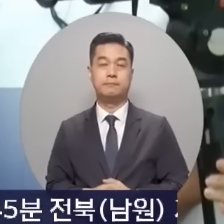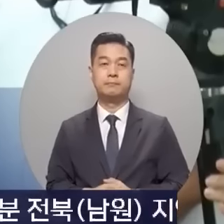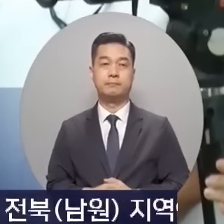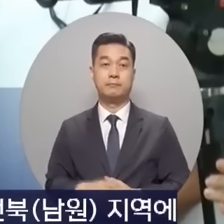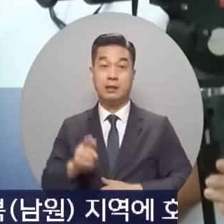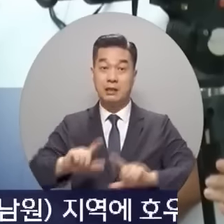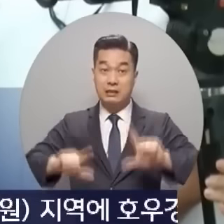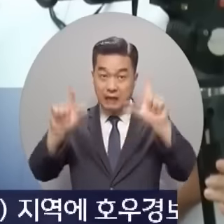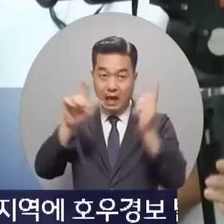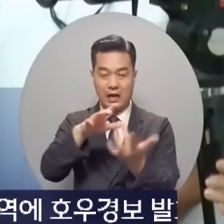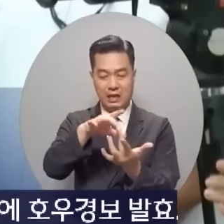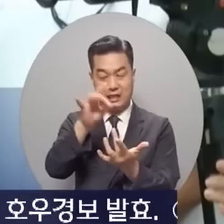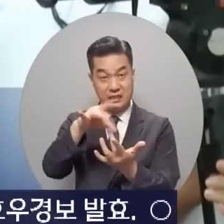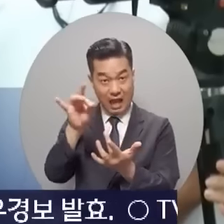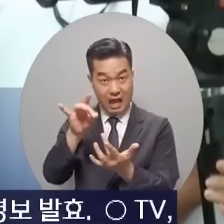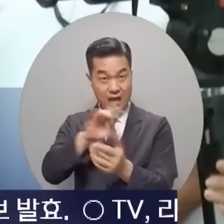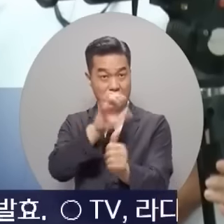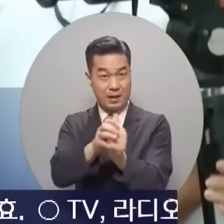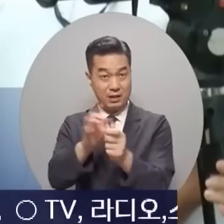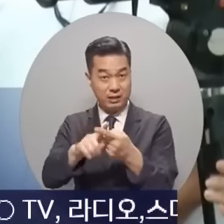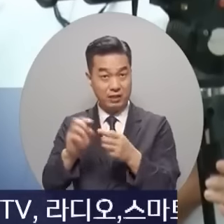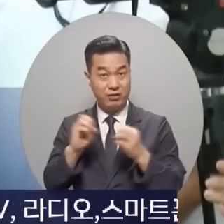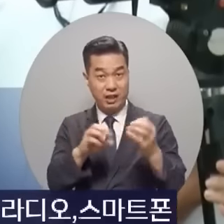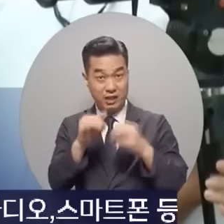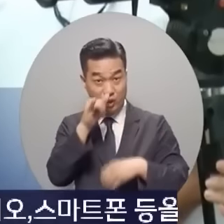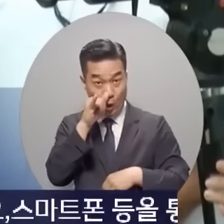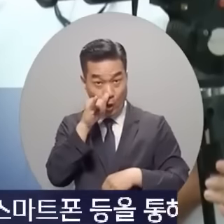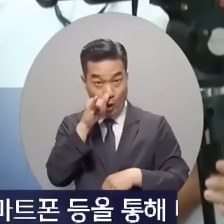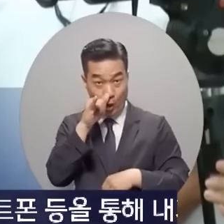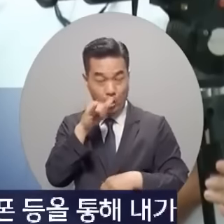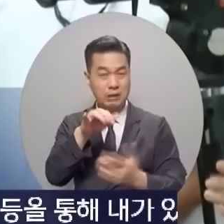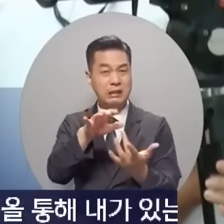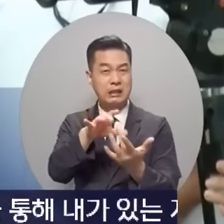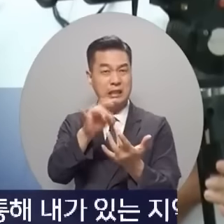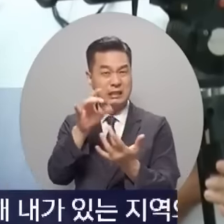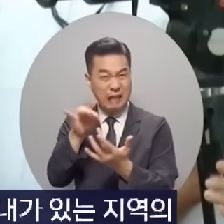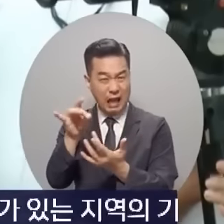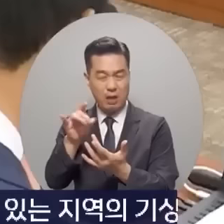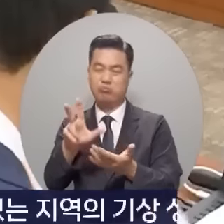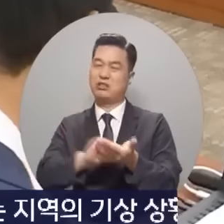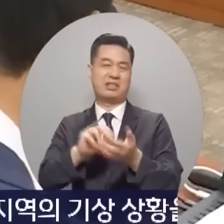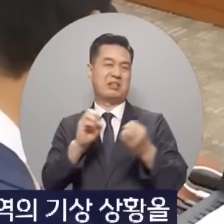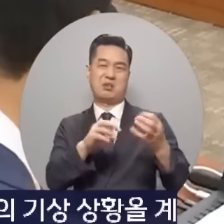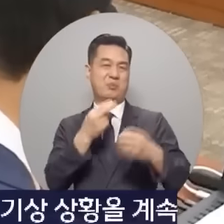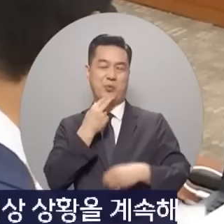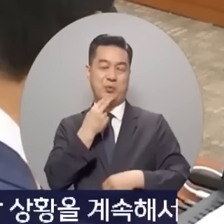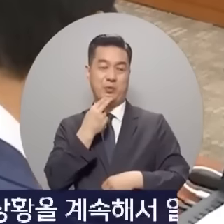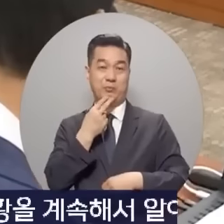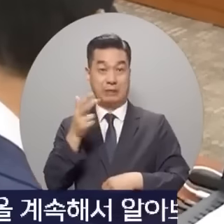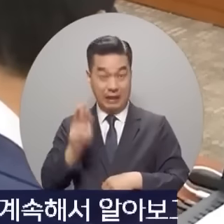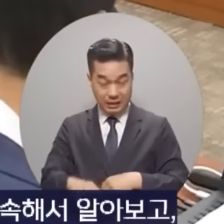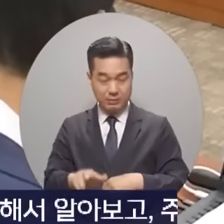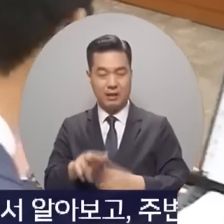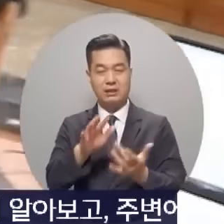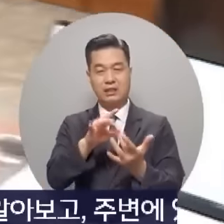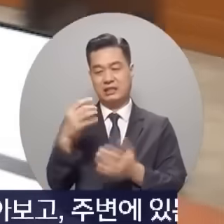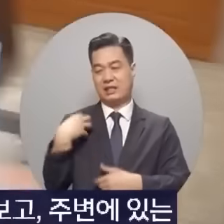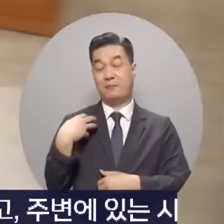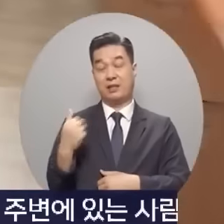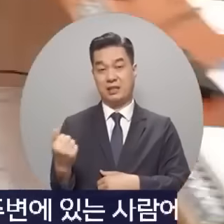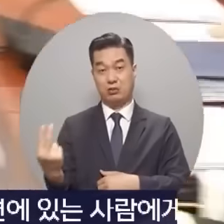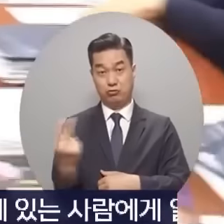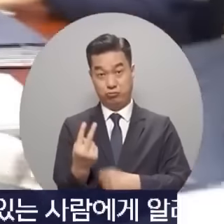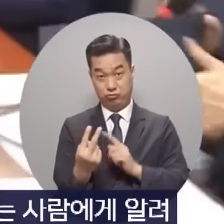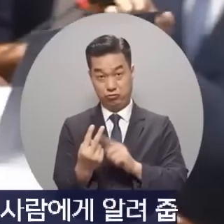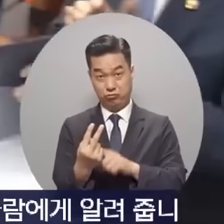그날 인사발령 관련된 이야기 나누셨어요? 인사발령 얘기는 나눈 바 없습니다. 하지만 인사 담당자들은